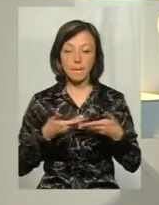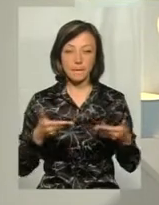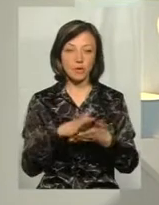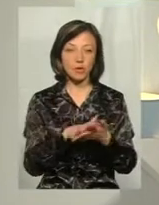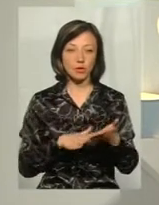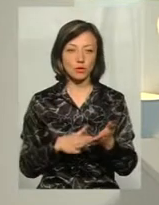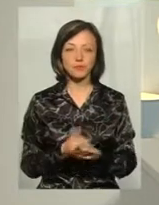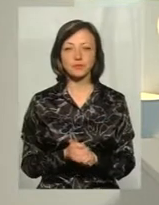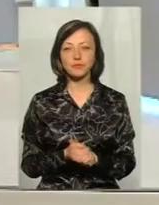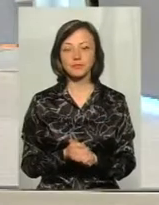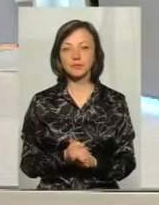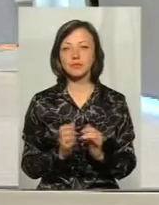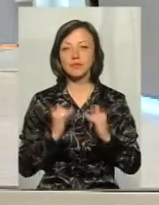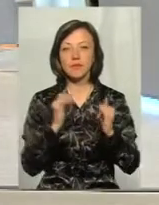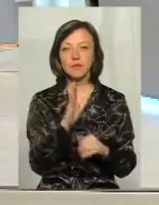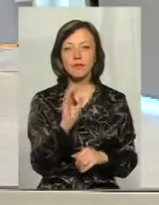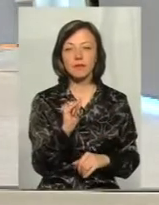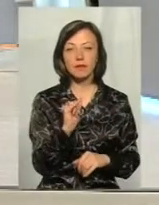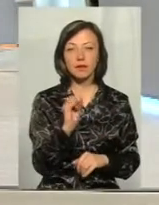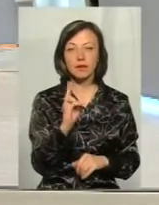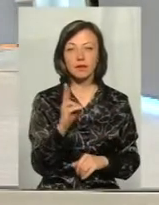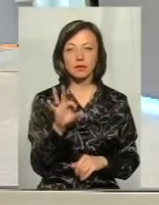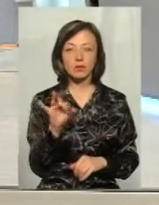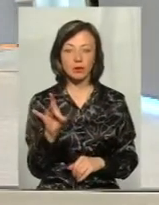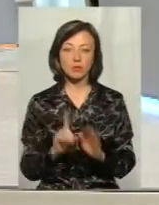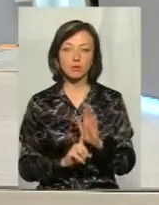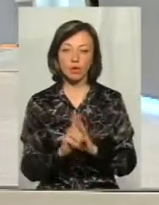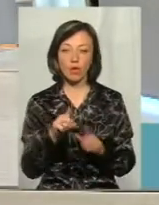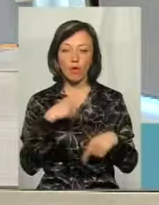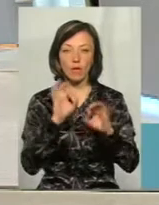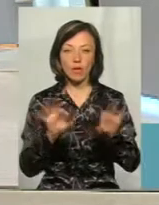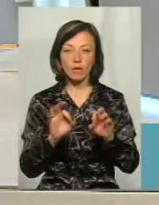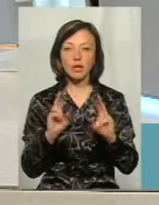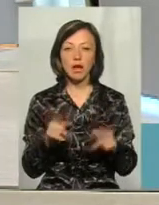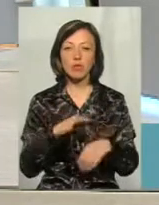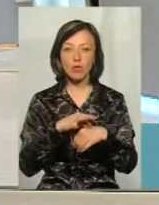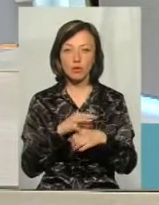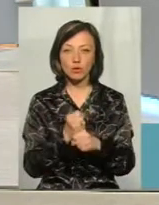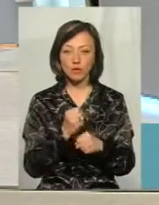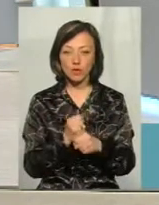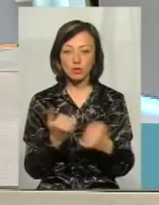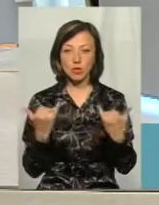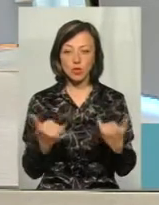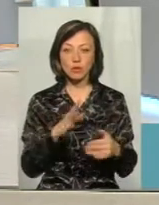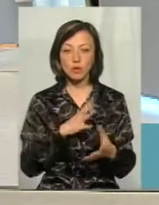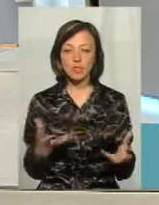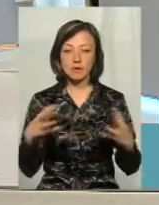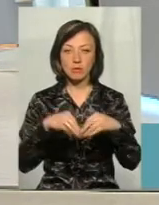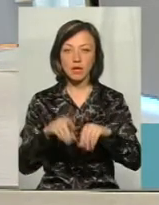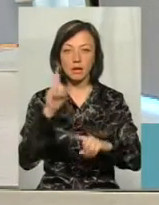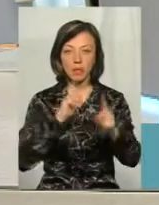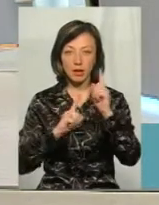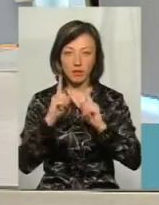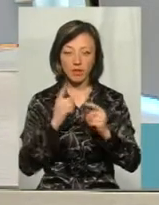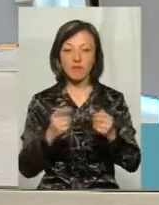продовжуємо. Отож, пане Віктор, ви вже почали говорити про те, як буде проводитись робота. От сьогодні був спільний брифінг, на